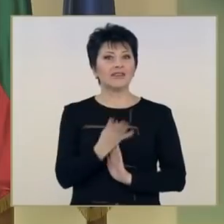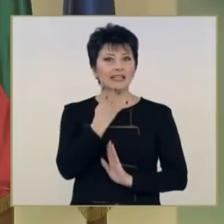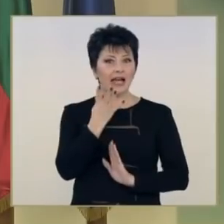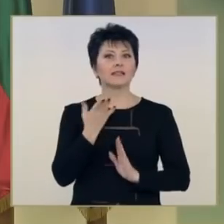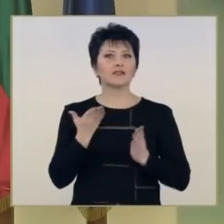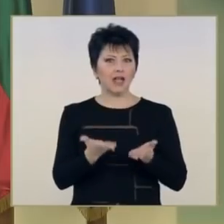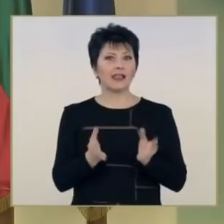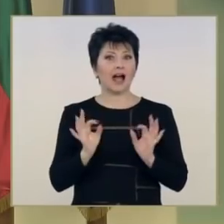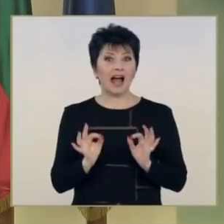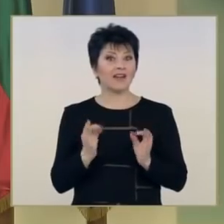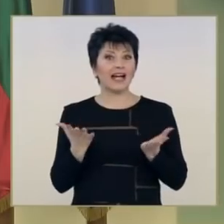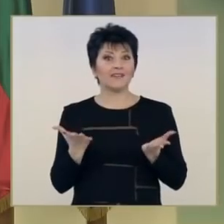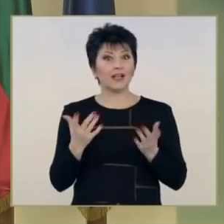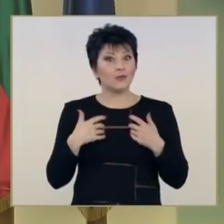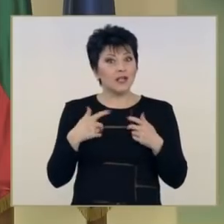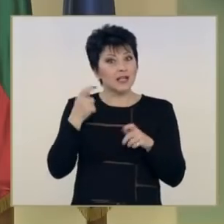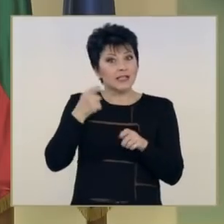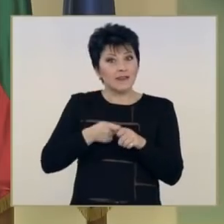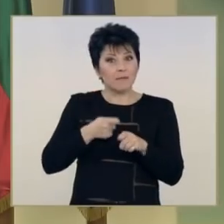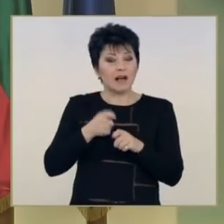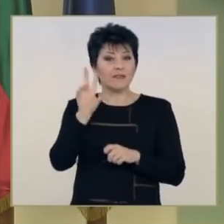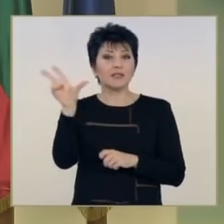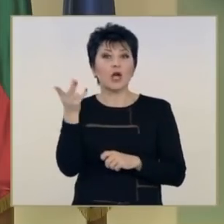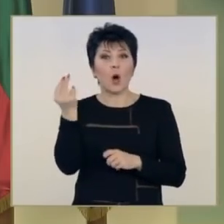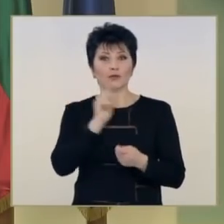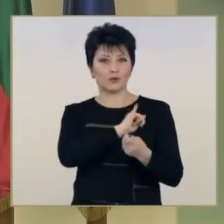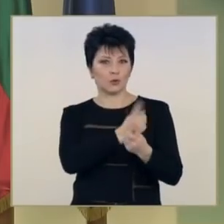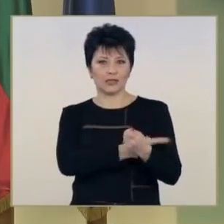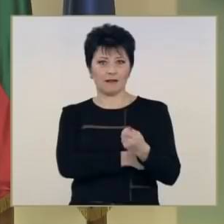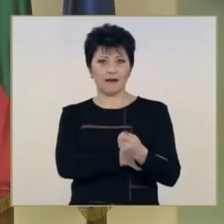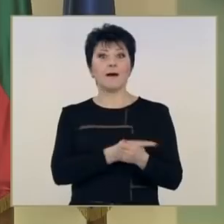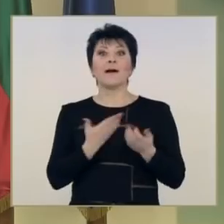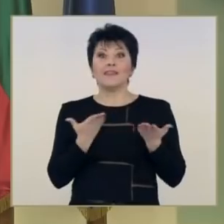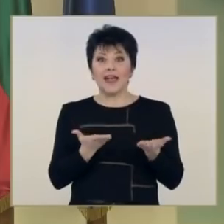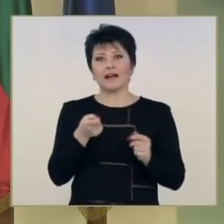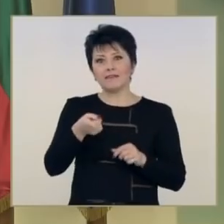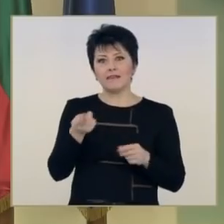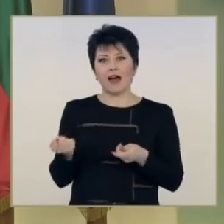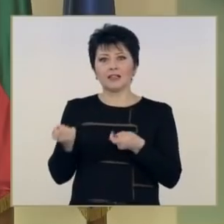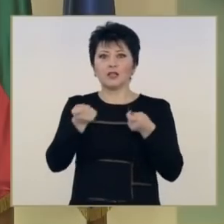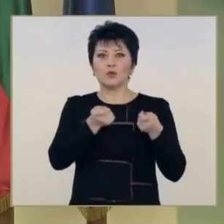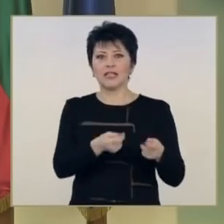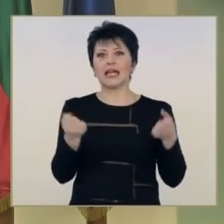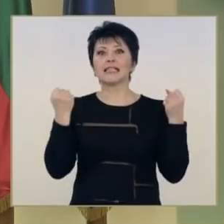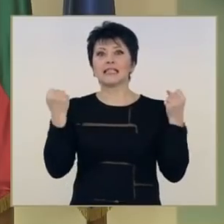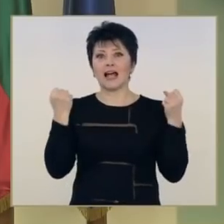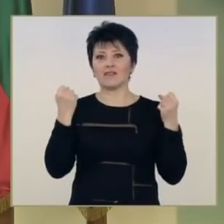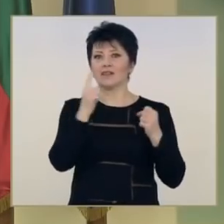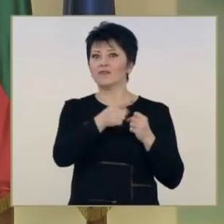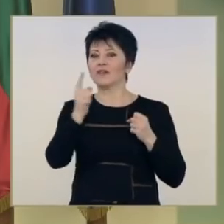2019 ще бъде такава, каквато я сътворим с общи усилия. Нека тя да донесе здраве във всеки